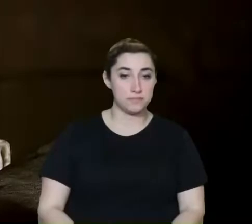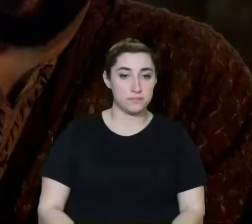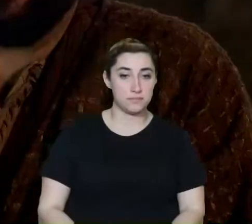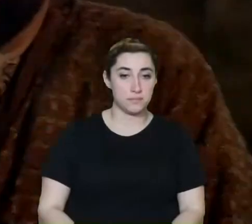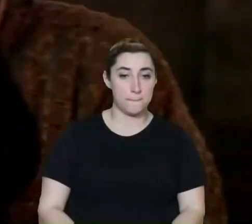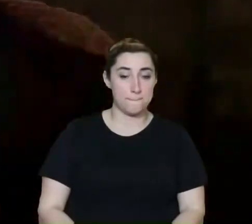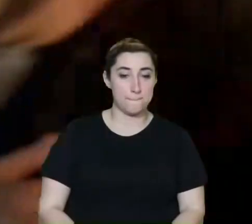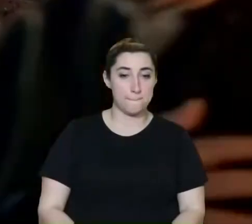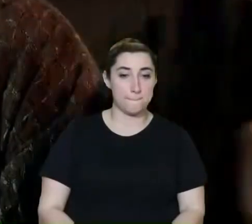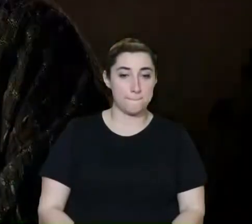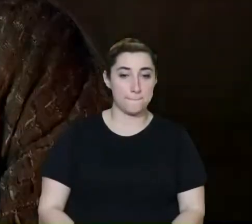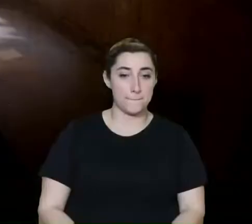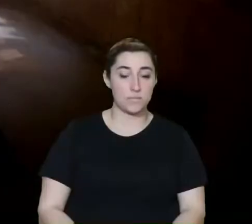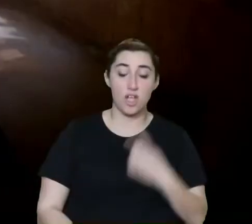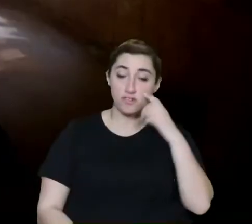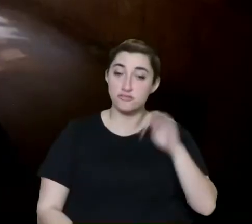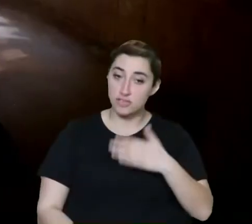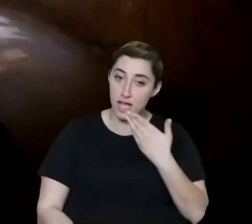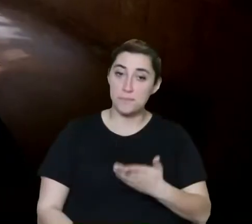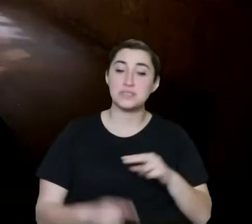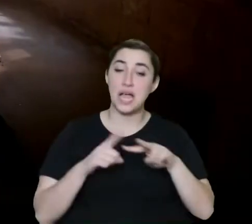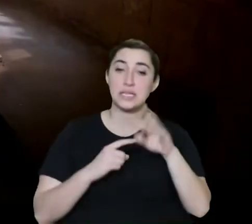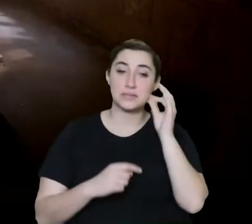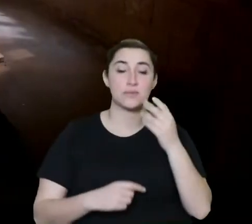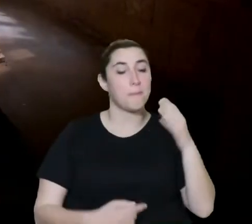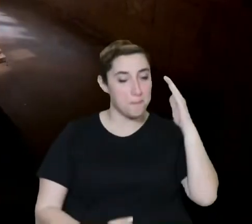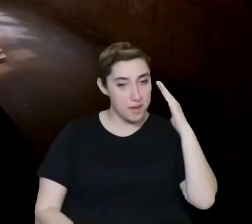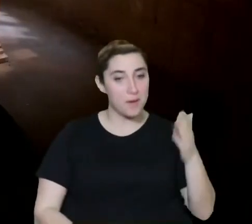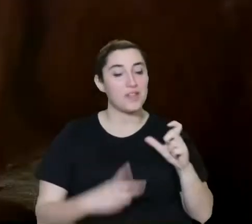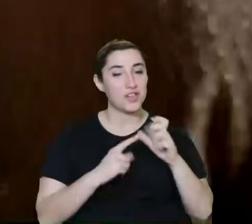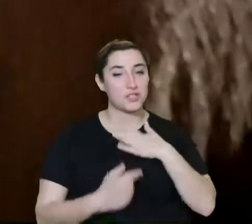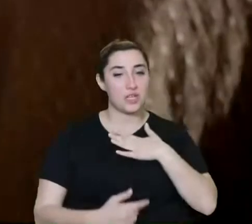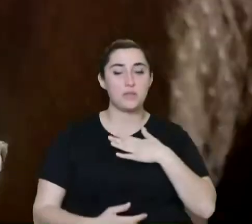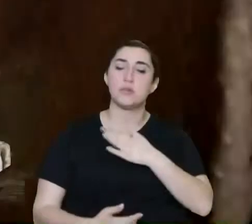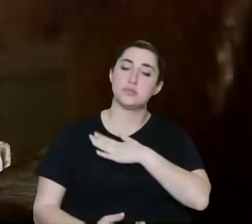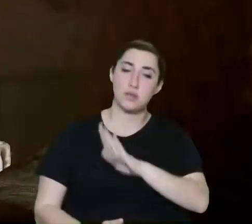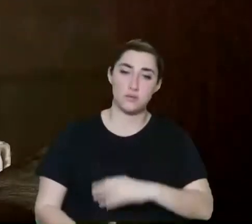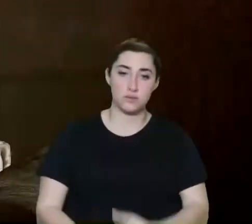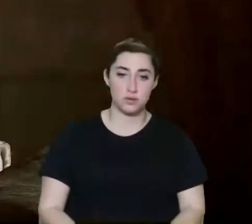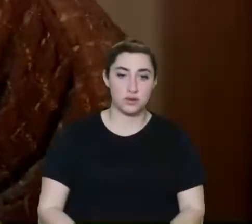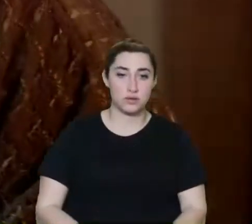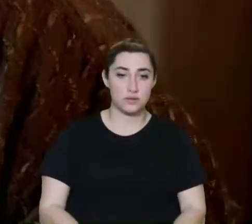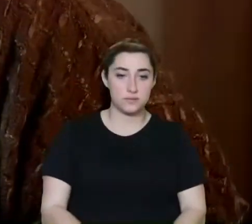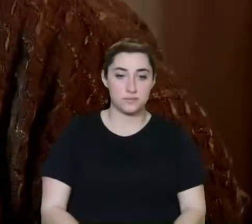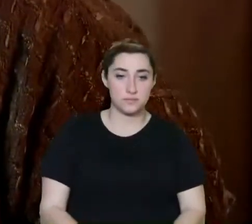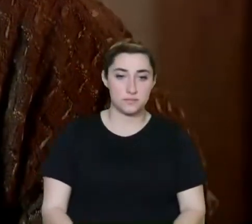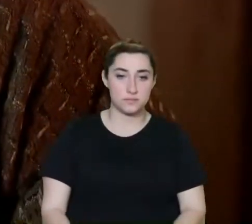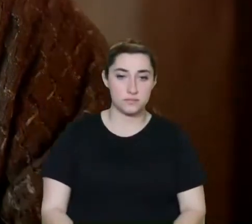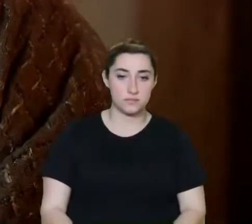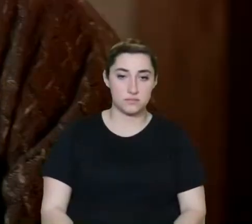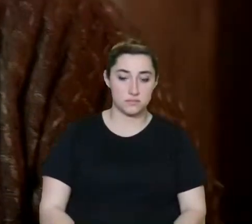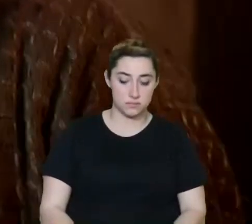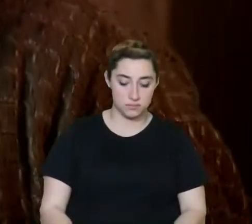yolladı. Hoş gelmişsiniz Azma. Hoş görmüşüz şeyhim. Estağfurullah. Ellerini öptürmedi.